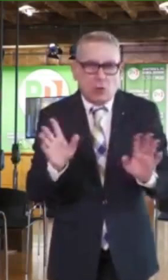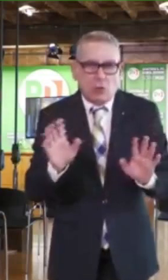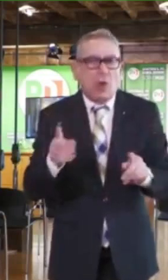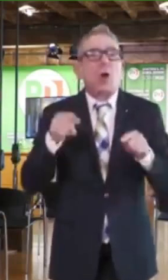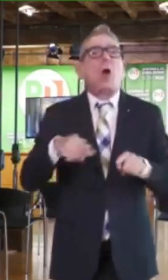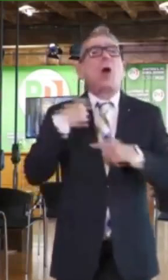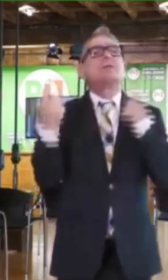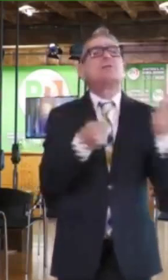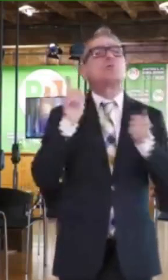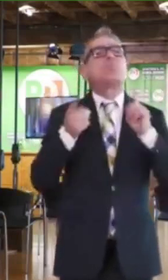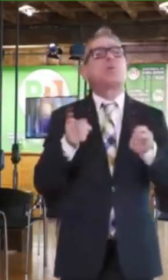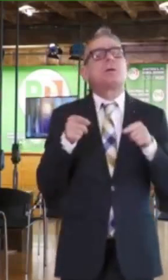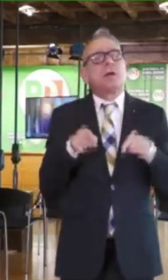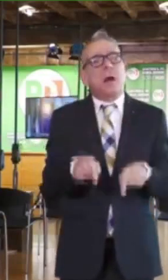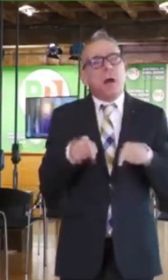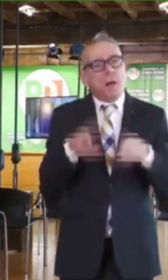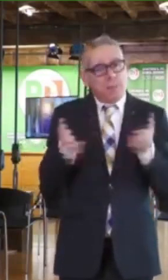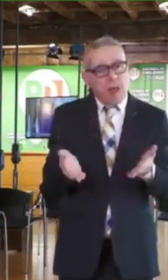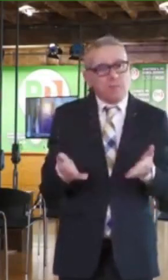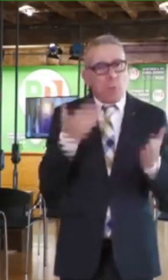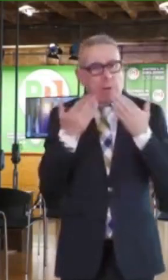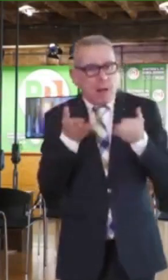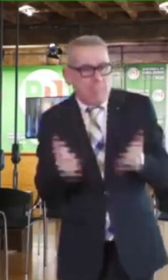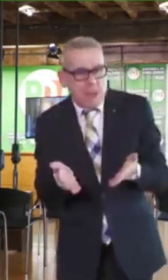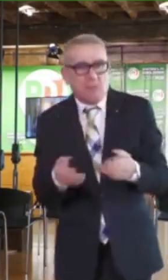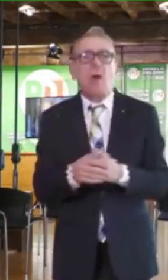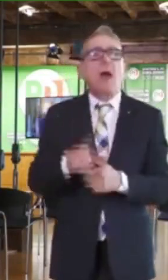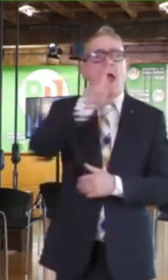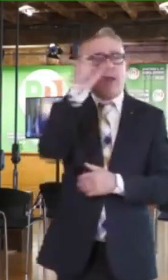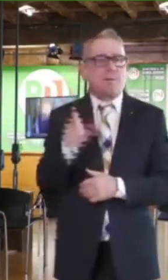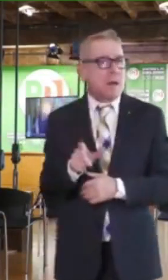situazione politica del nostro parlamento e nel paese non lo assegna